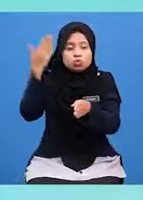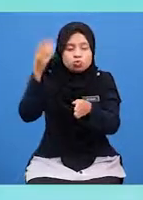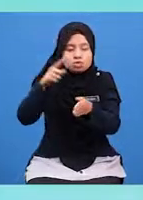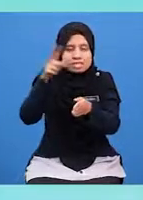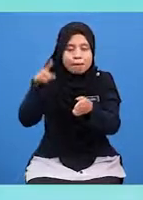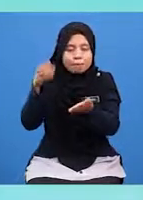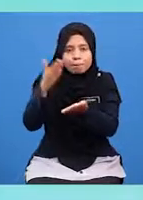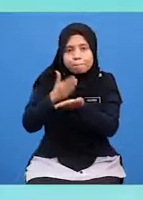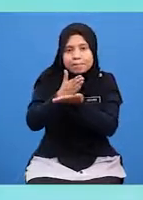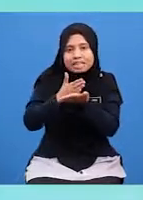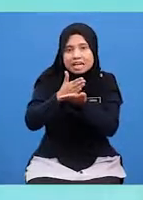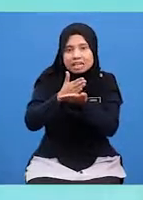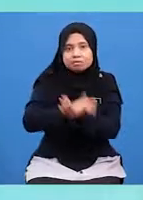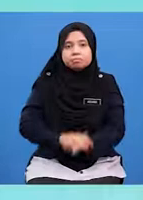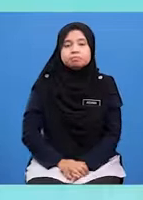pertengahan.